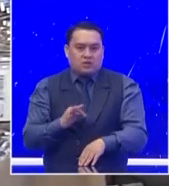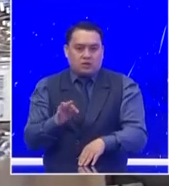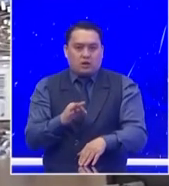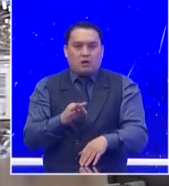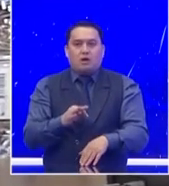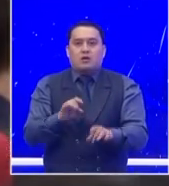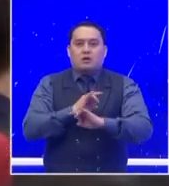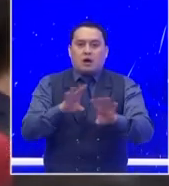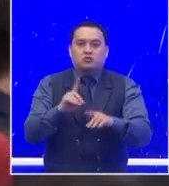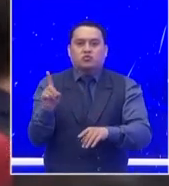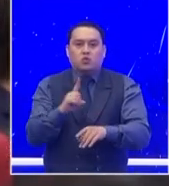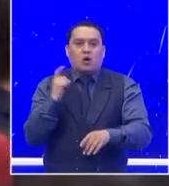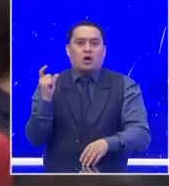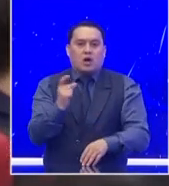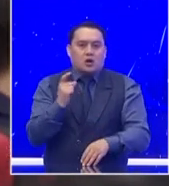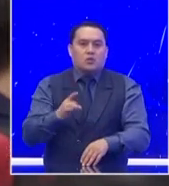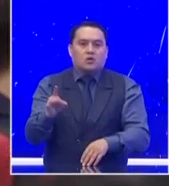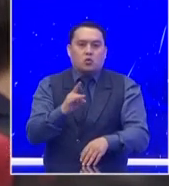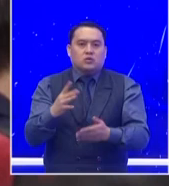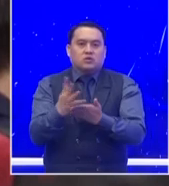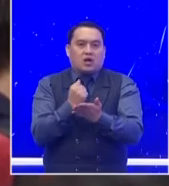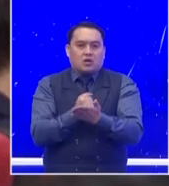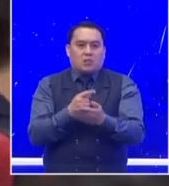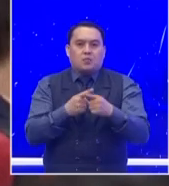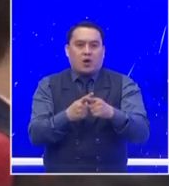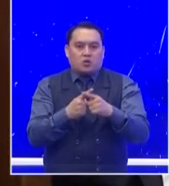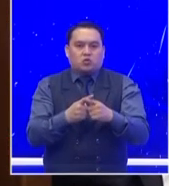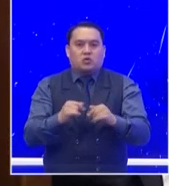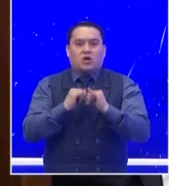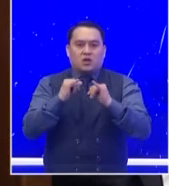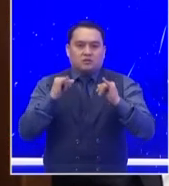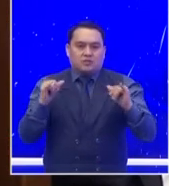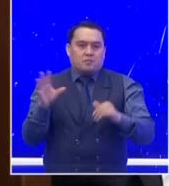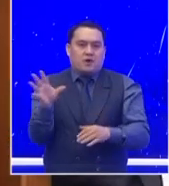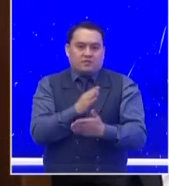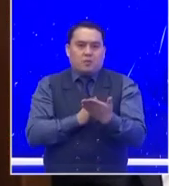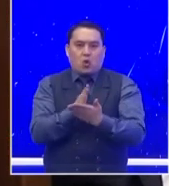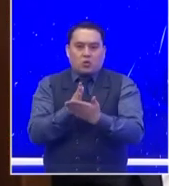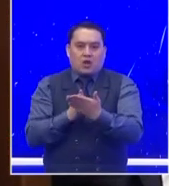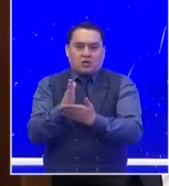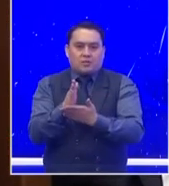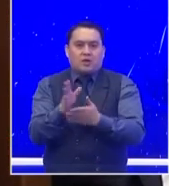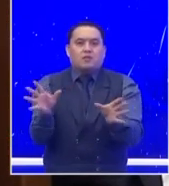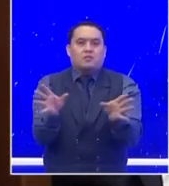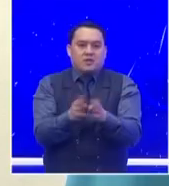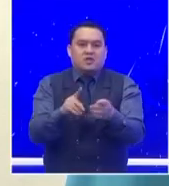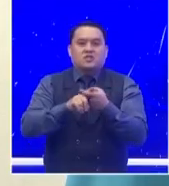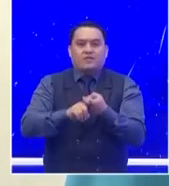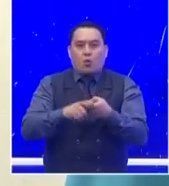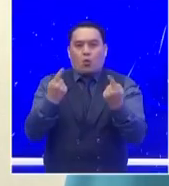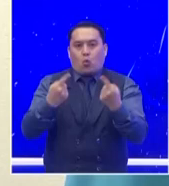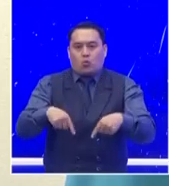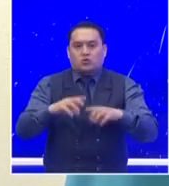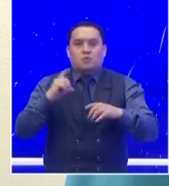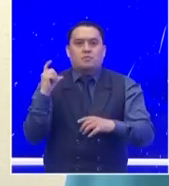Аким области отметил, что в экономике региона сохраняется положительная тенденция развития по всем отраслям. Вместе с тем, в связи с ухудшением